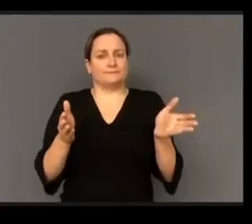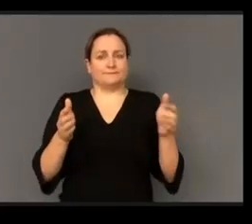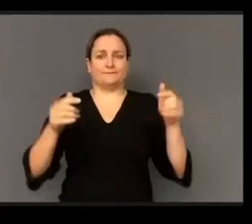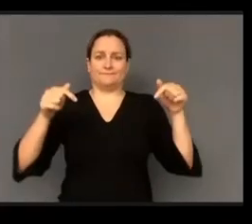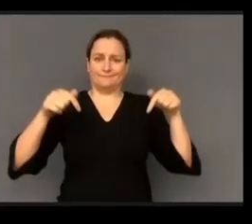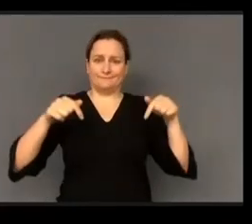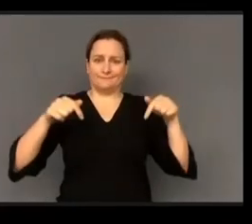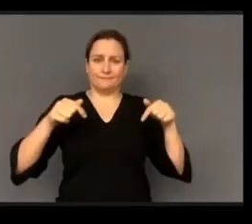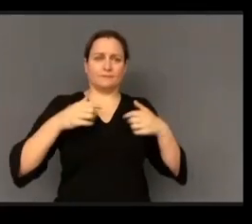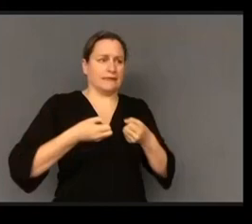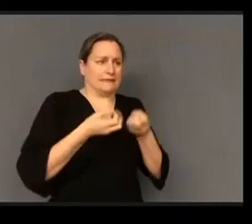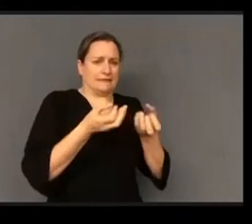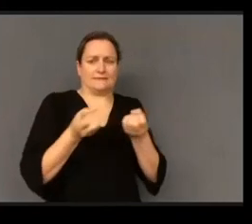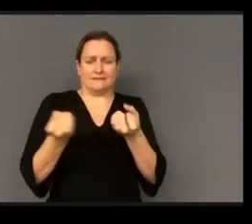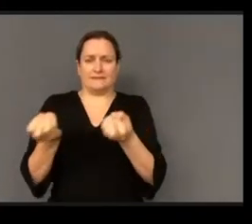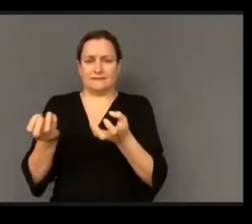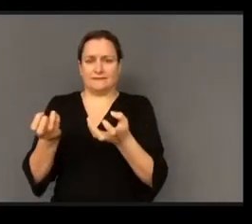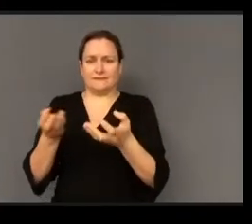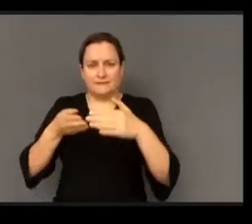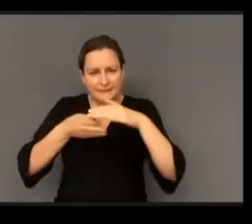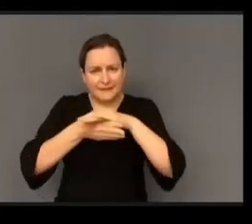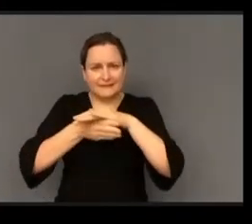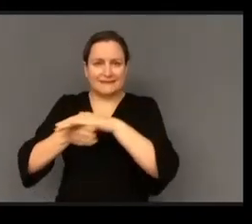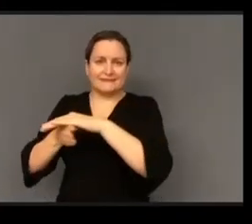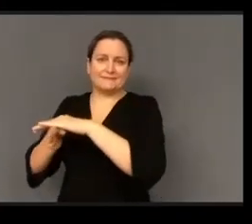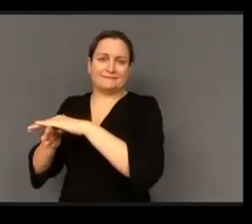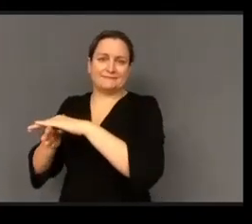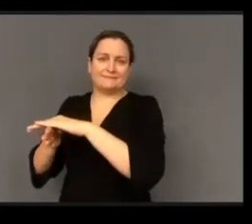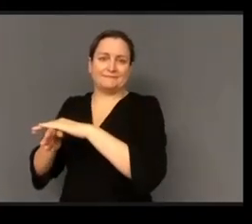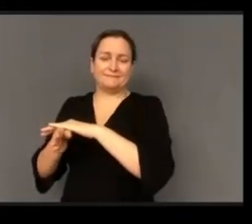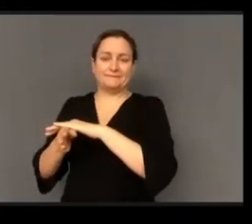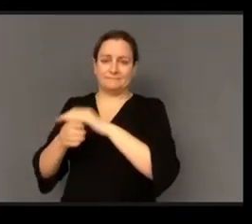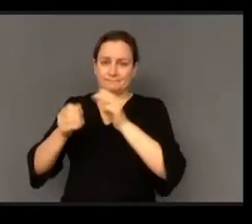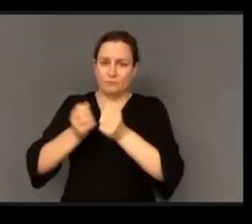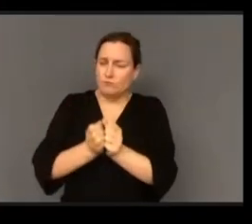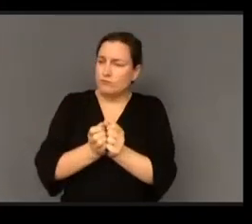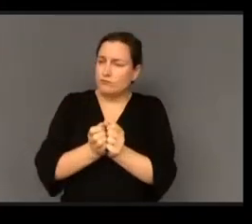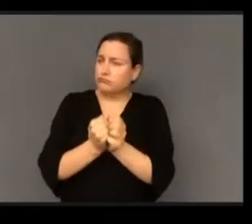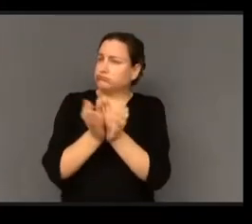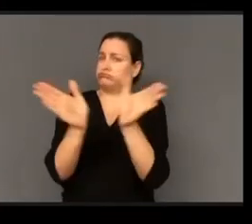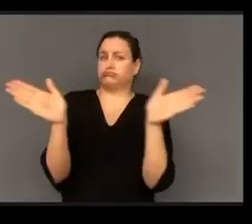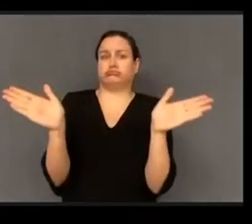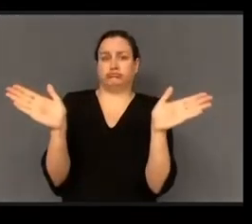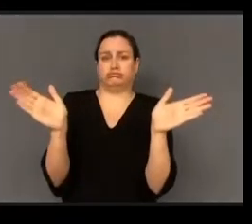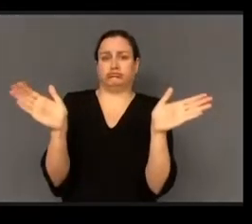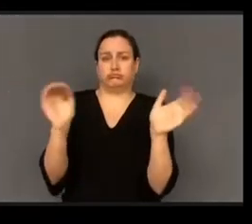能够超越时间和空间的限制，获取信息和服务。